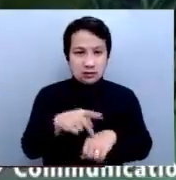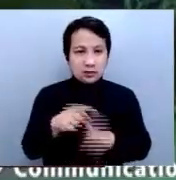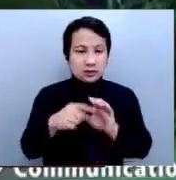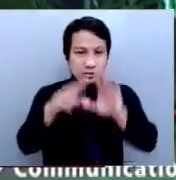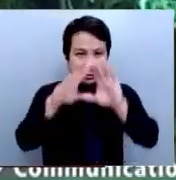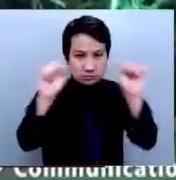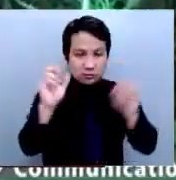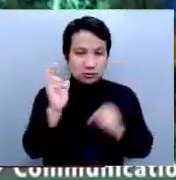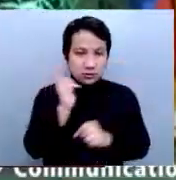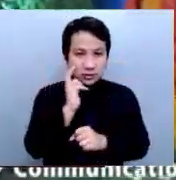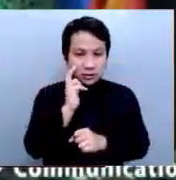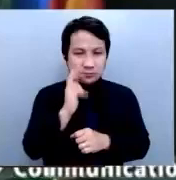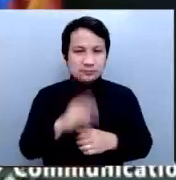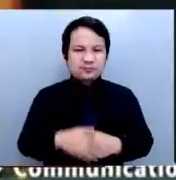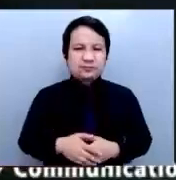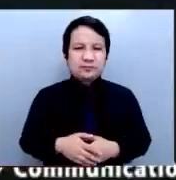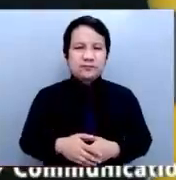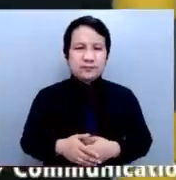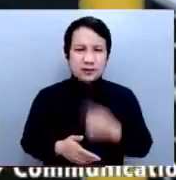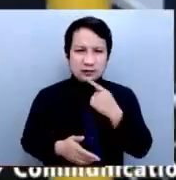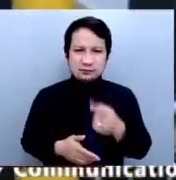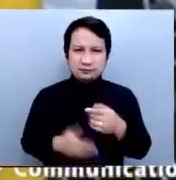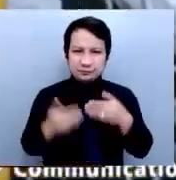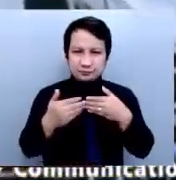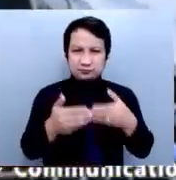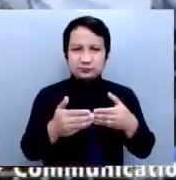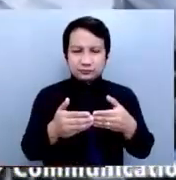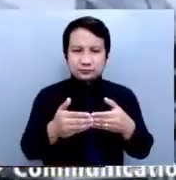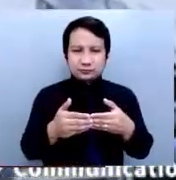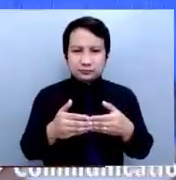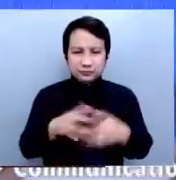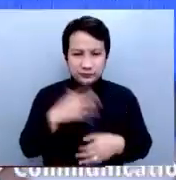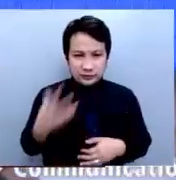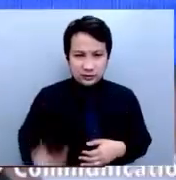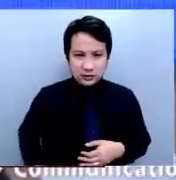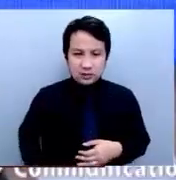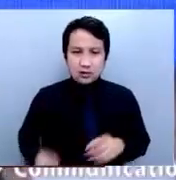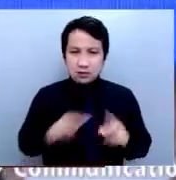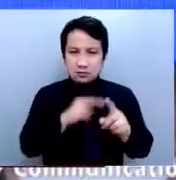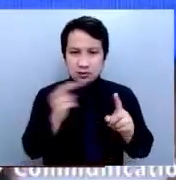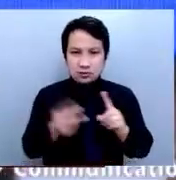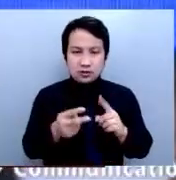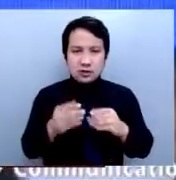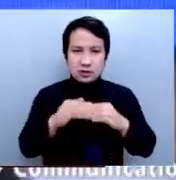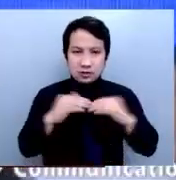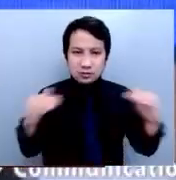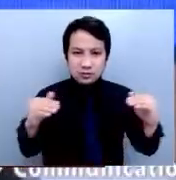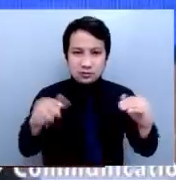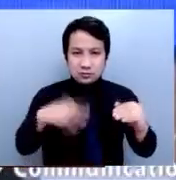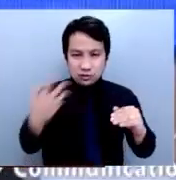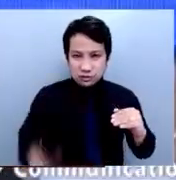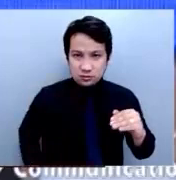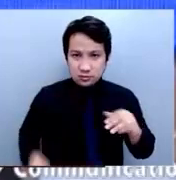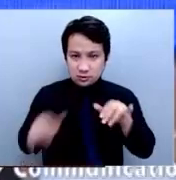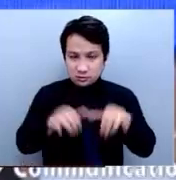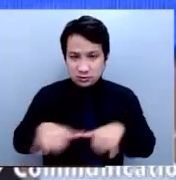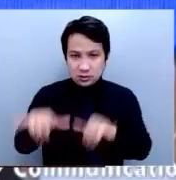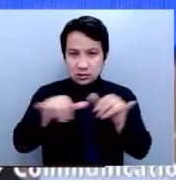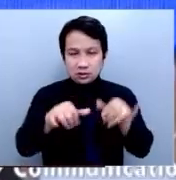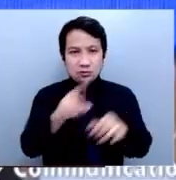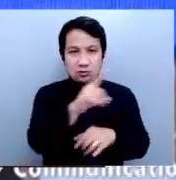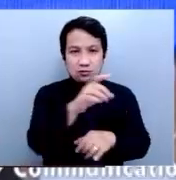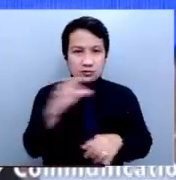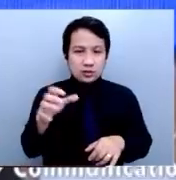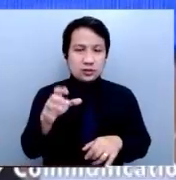Administrasyong Duterte. Sinusukat ng Corruption Perceptions Index ang antas ng korupsyon sa bawat isa sa